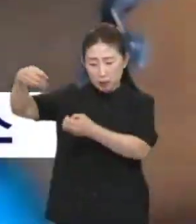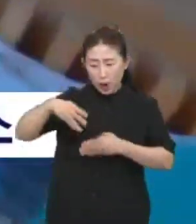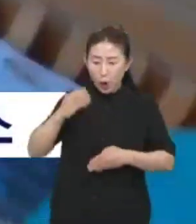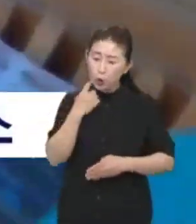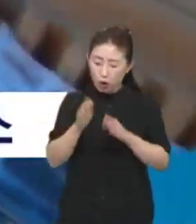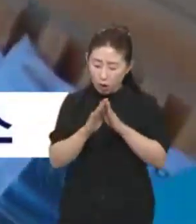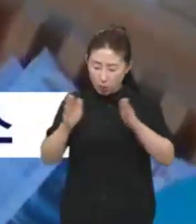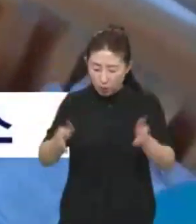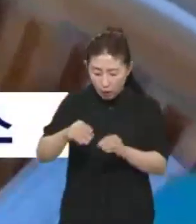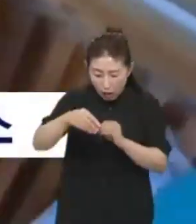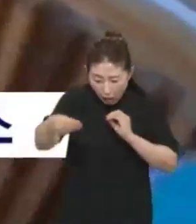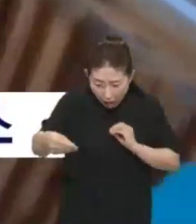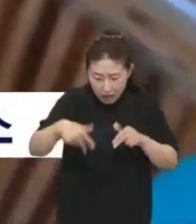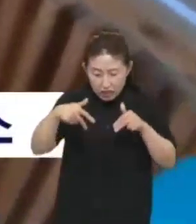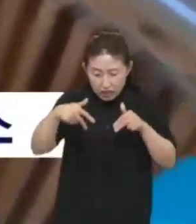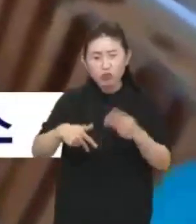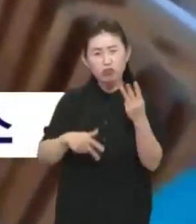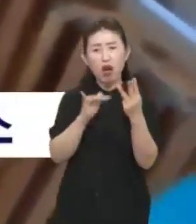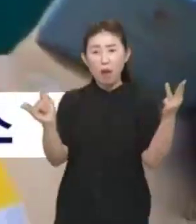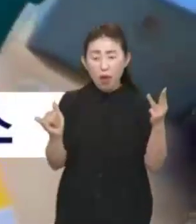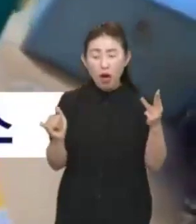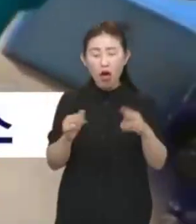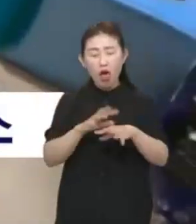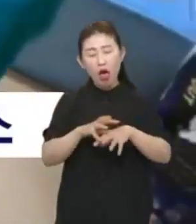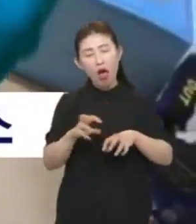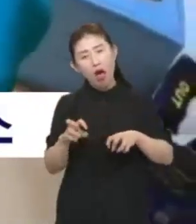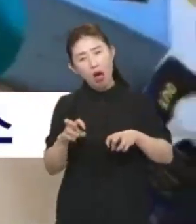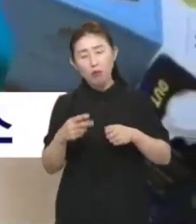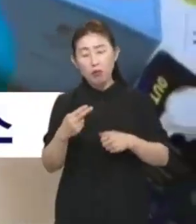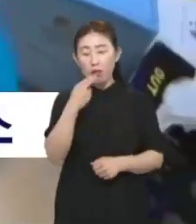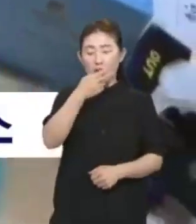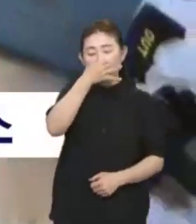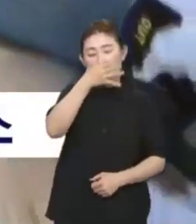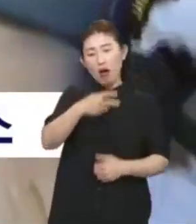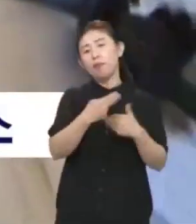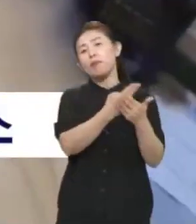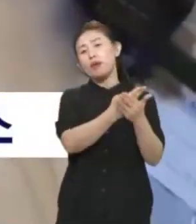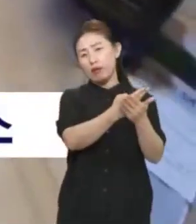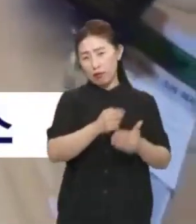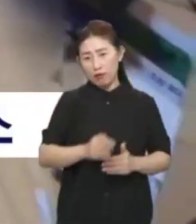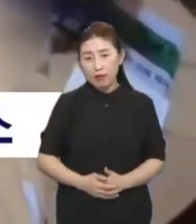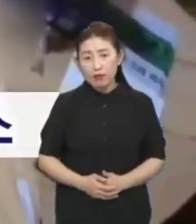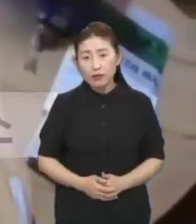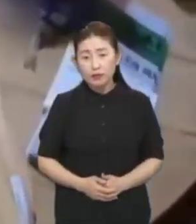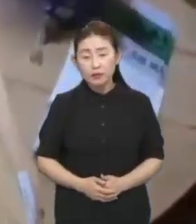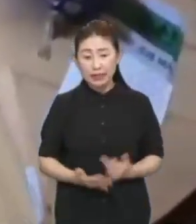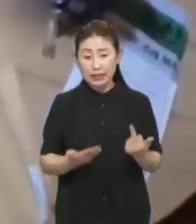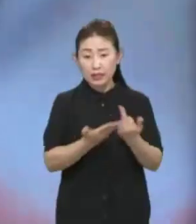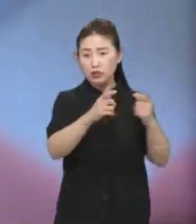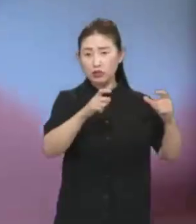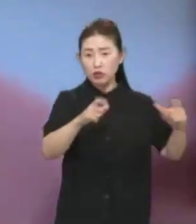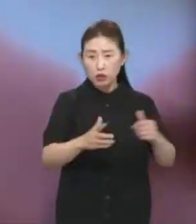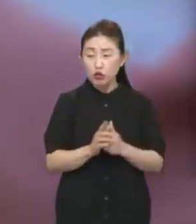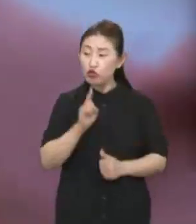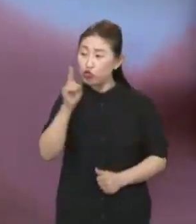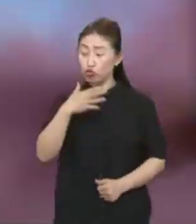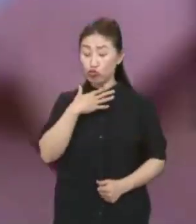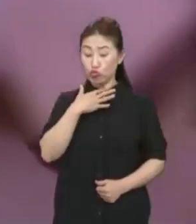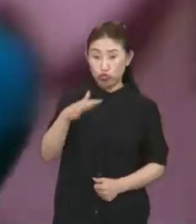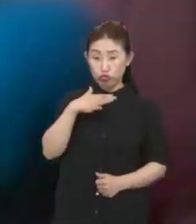노란색 우편물을 열어본 직원 3명이 손에 마비가 오고 호흡곤란 증세를 보였습니다. 제주도에서도 주문한 적